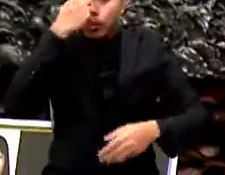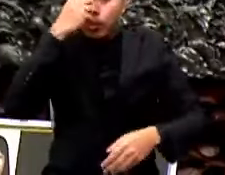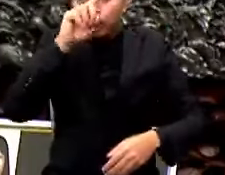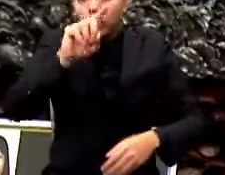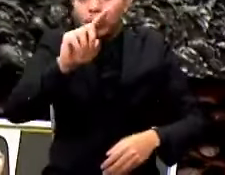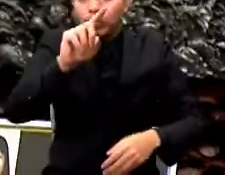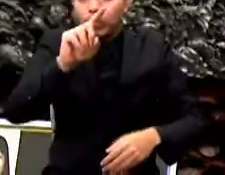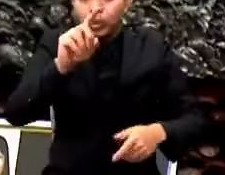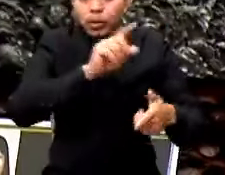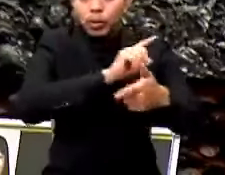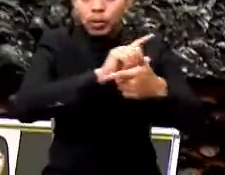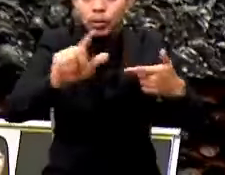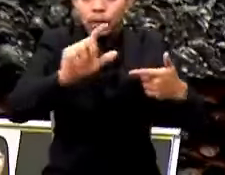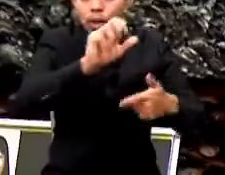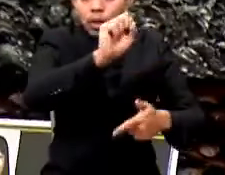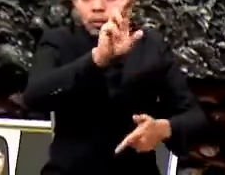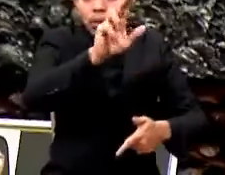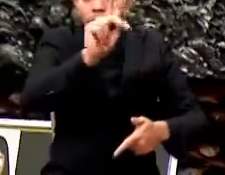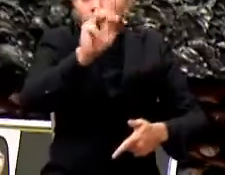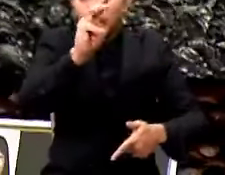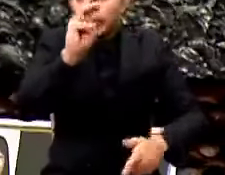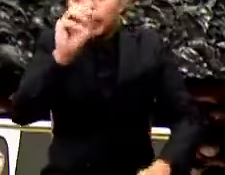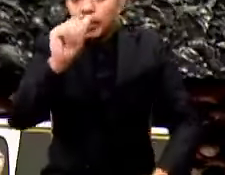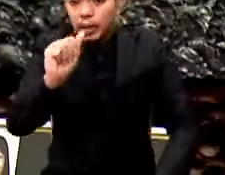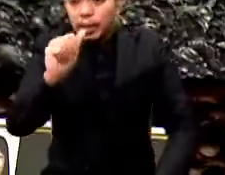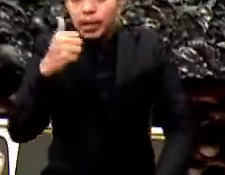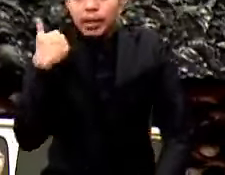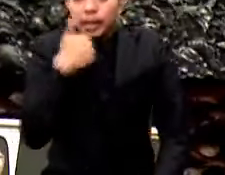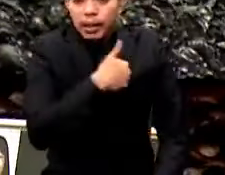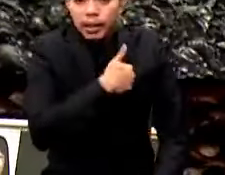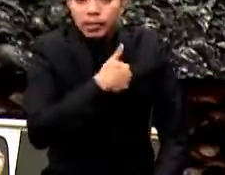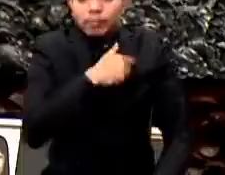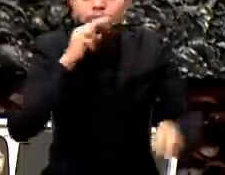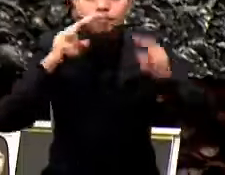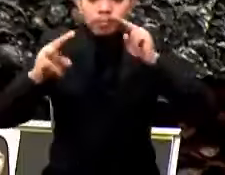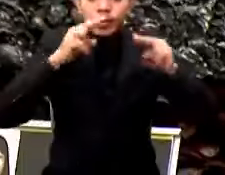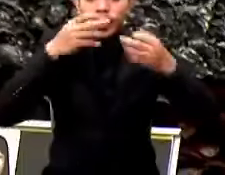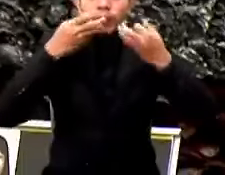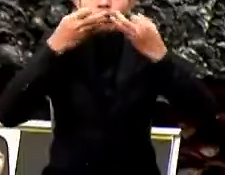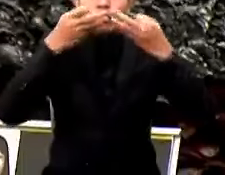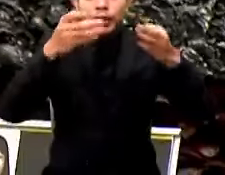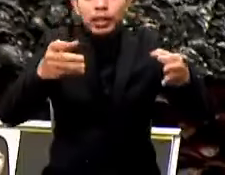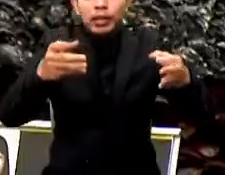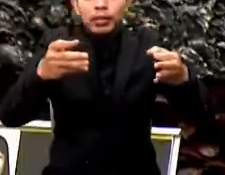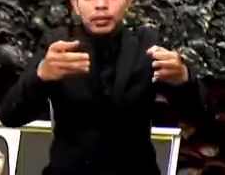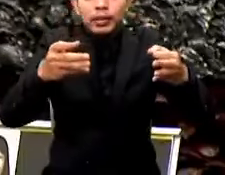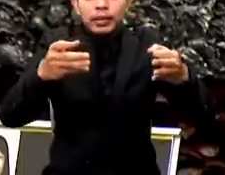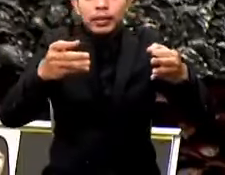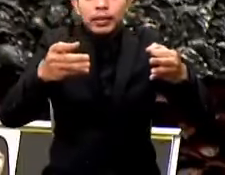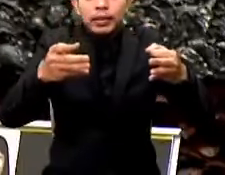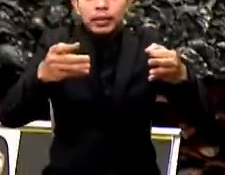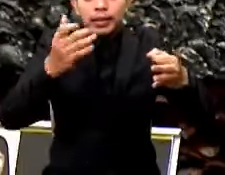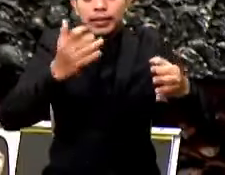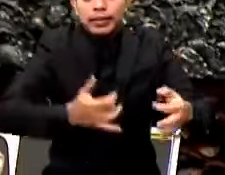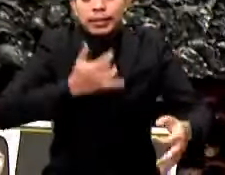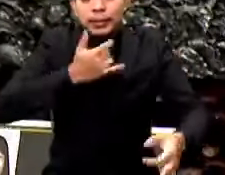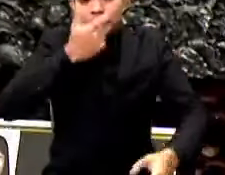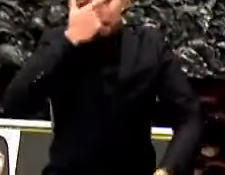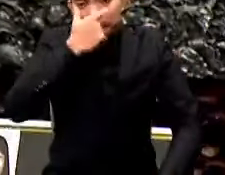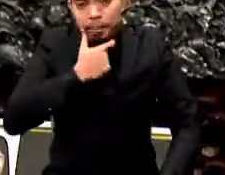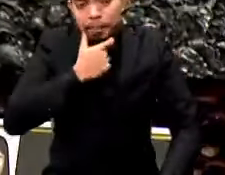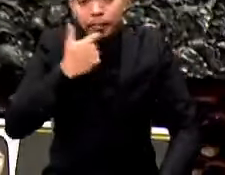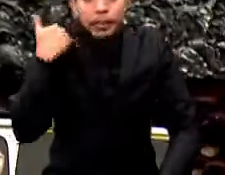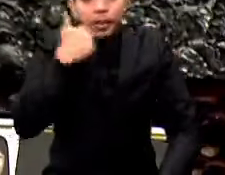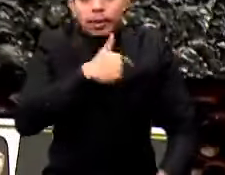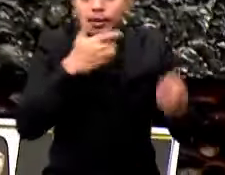kelayakan Sukma kita pertama sekali kita ucapkan takziah kepada ahli keluarga kita rakamkan rasa simpati dan kita